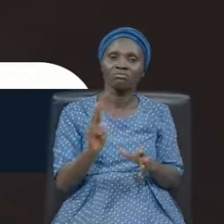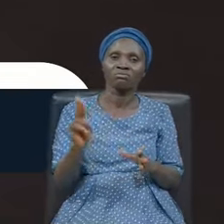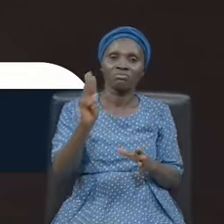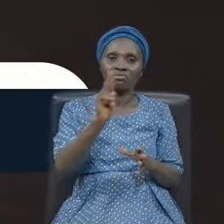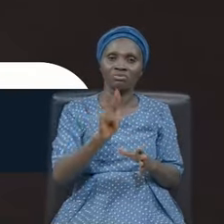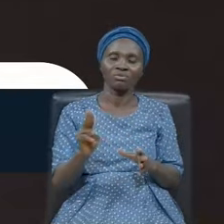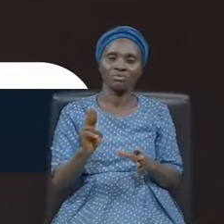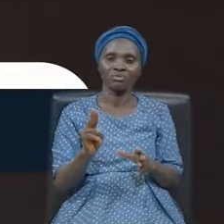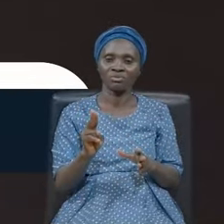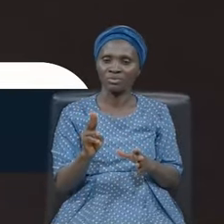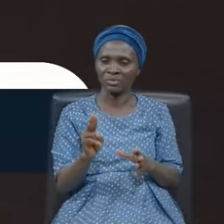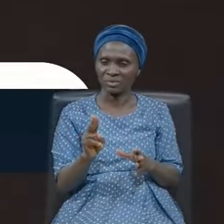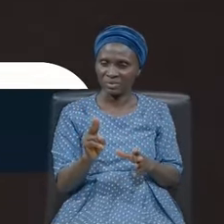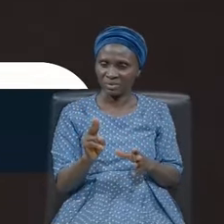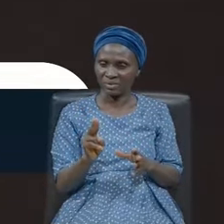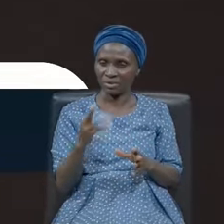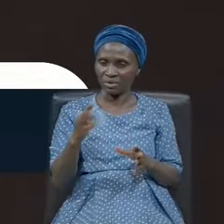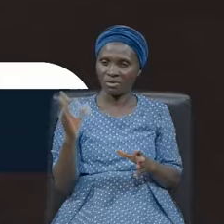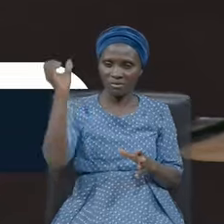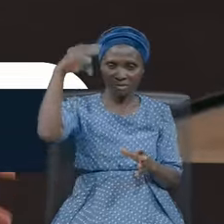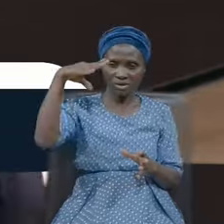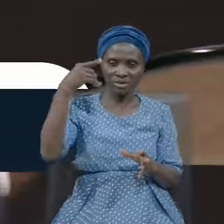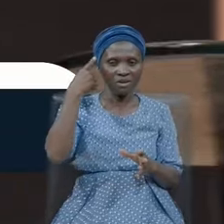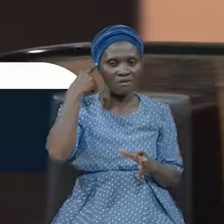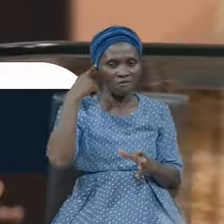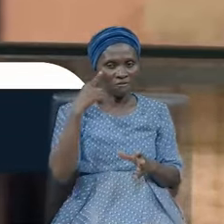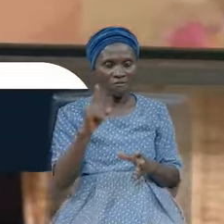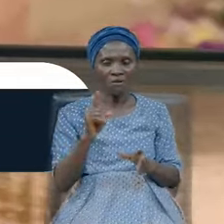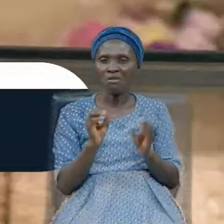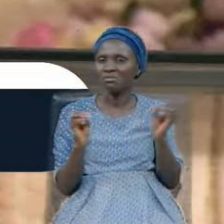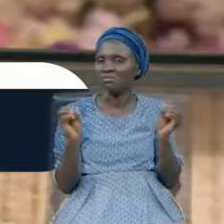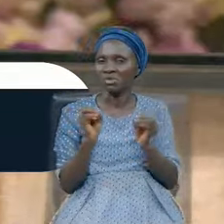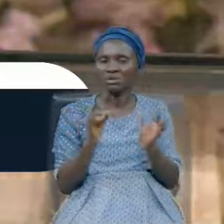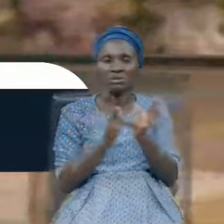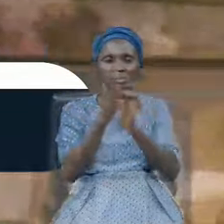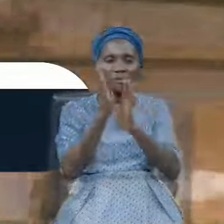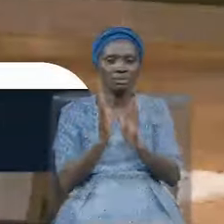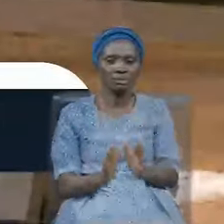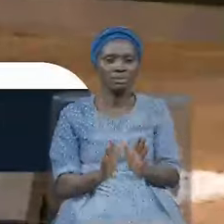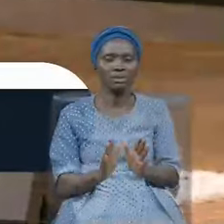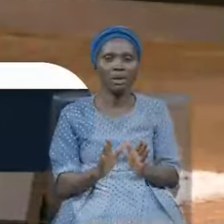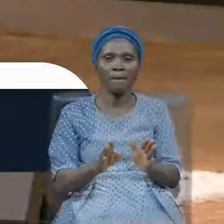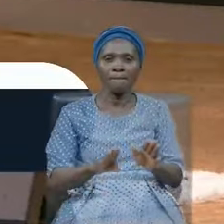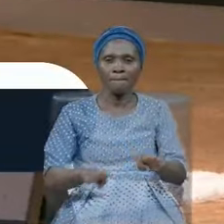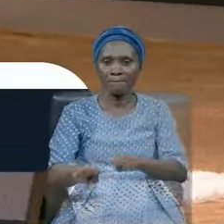C'est abuser de la grâce pour un comportement non chrétien. Il croit